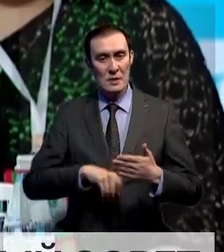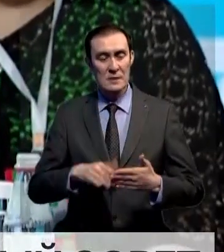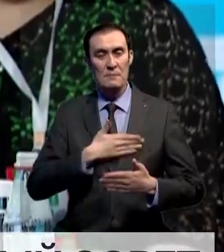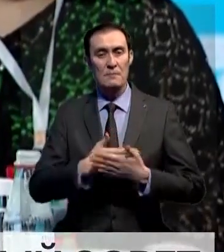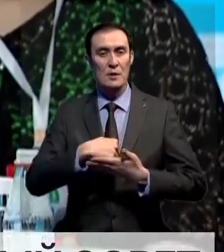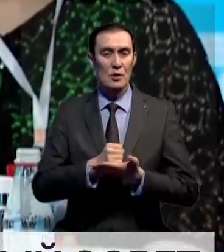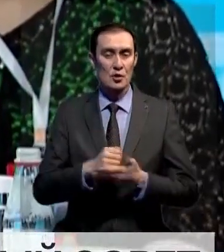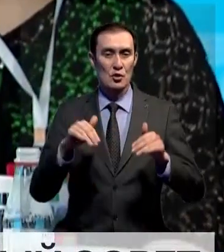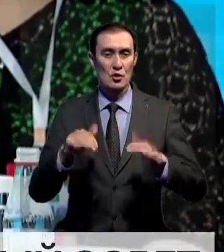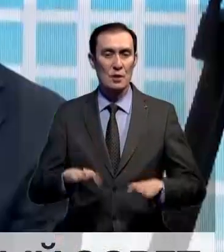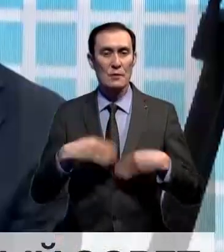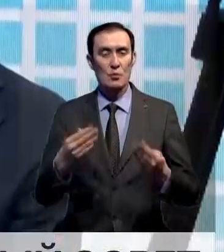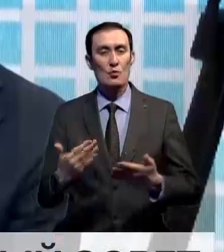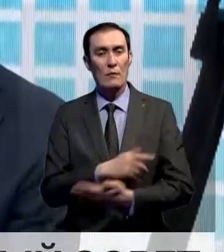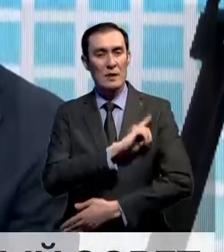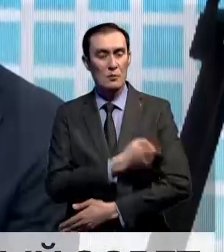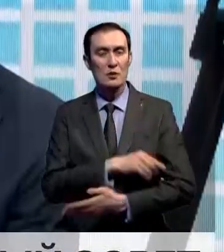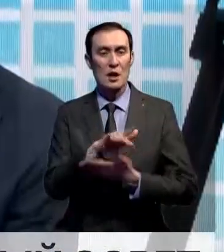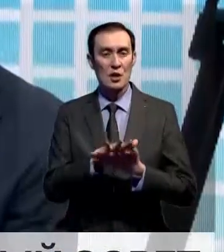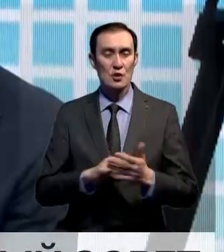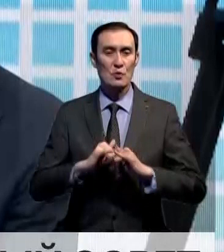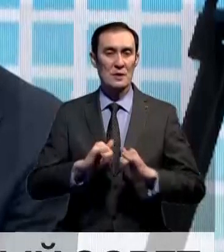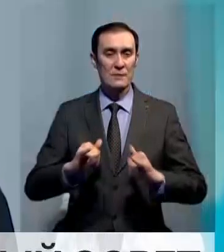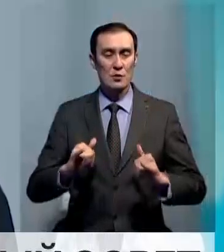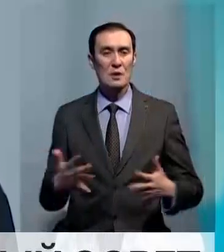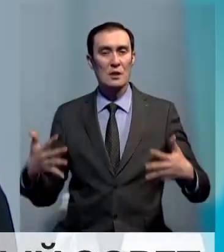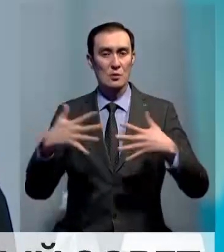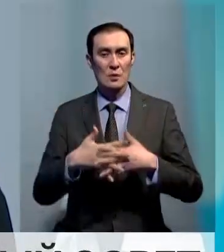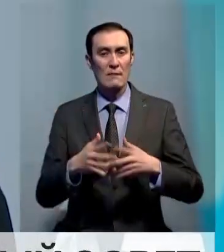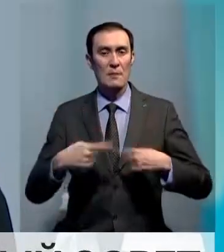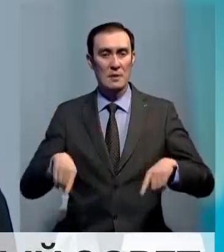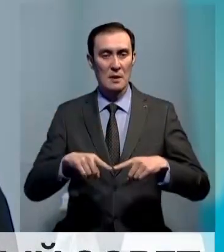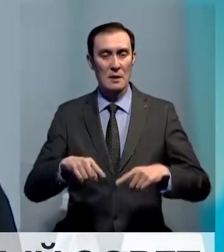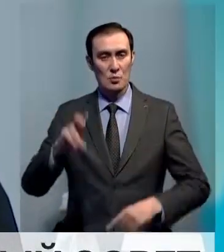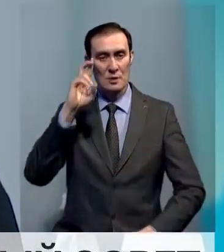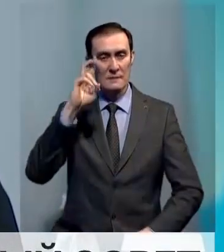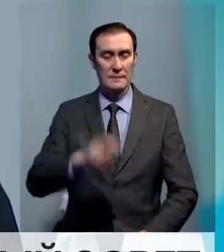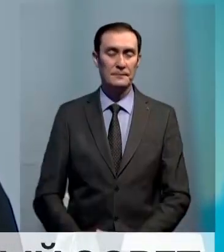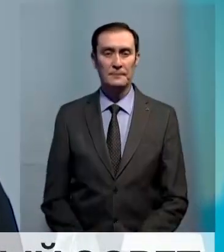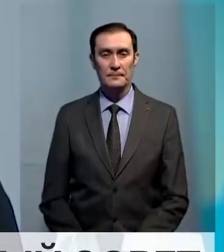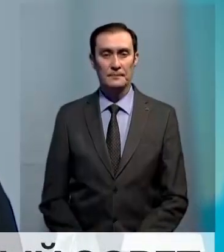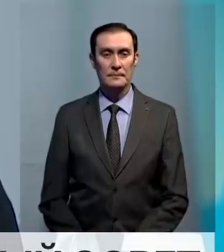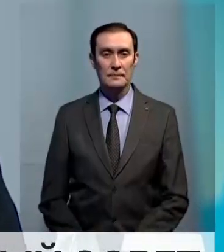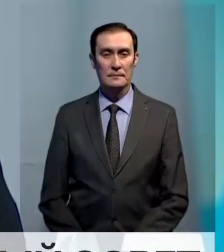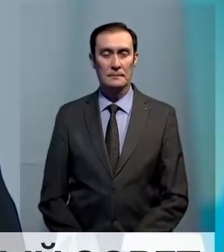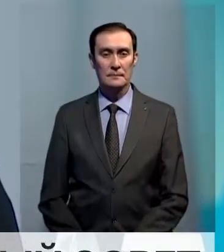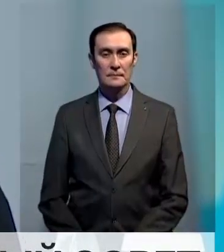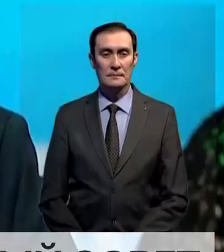принятые решения придадут новый импульс дальнейшему развитию интеграционного объединения стран.